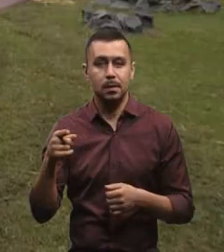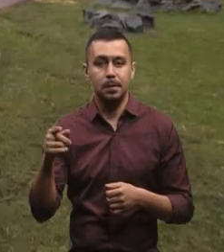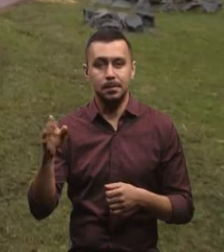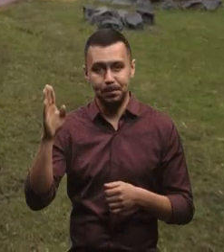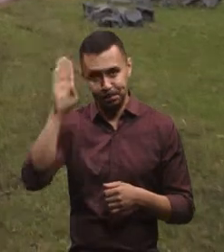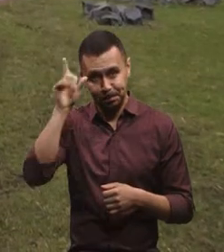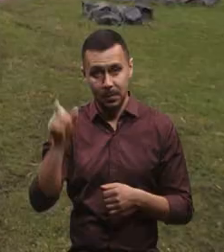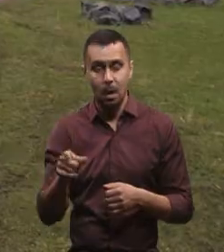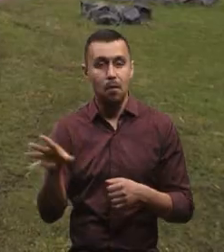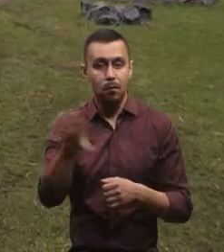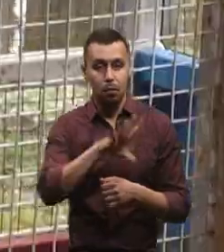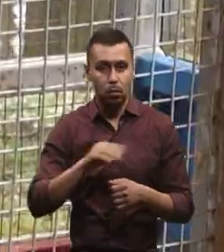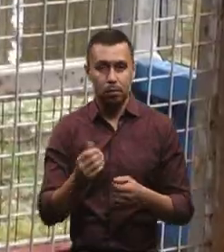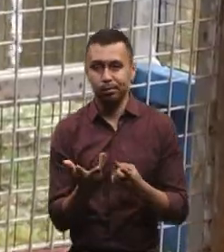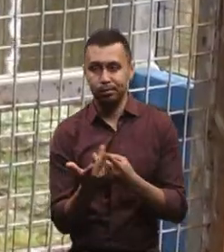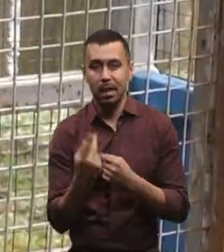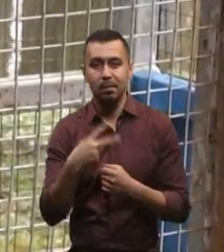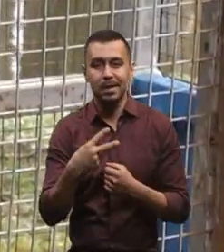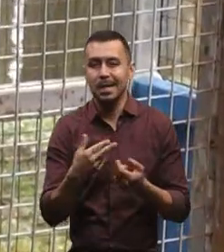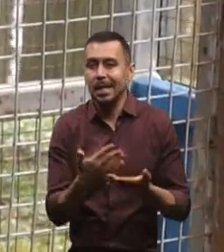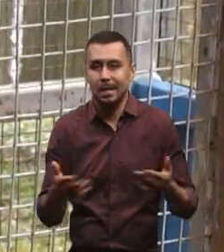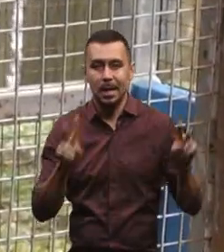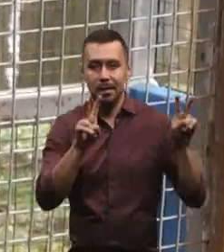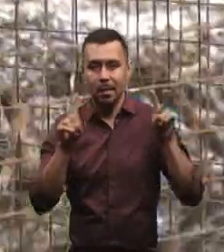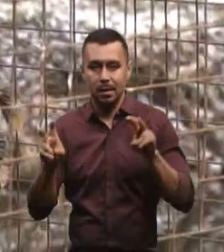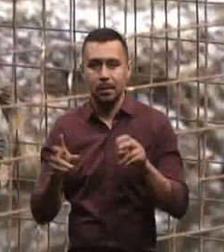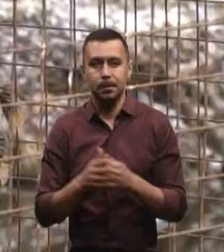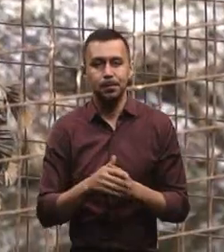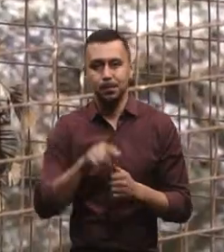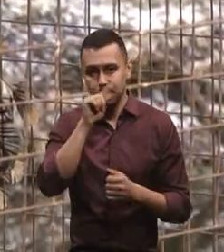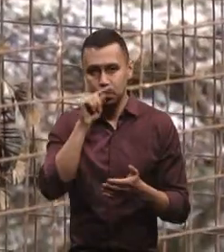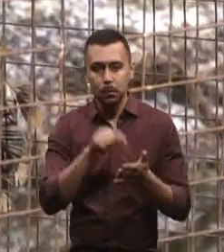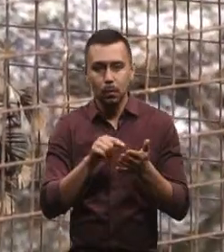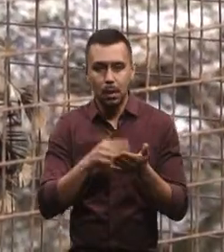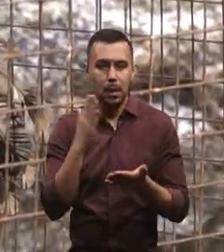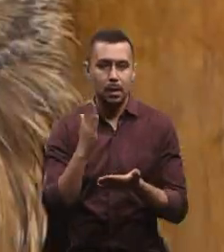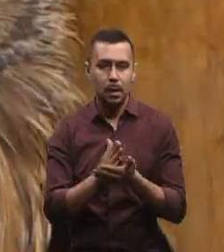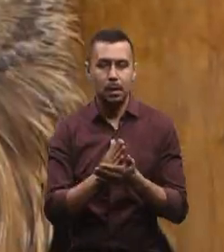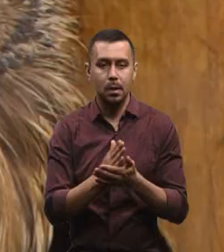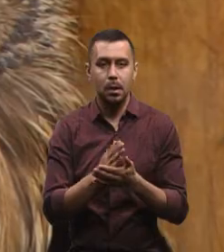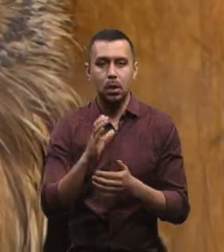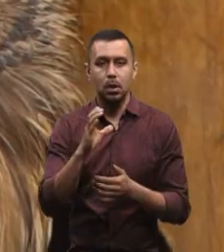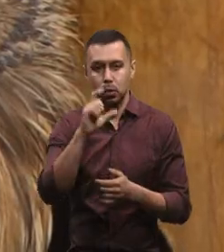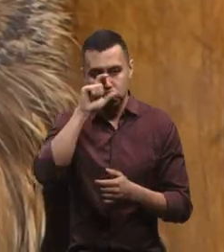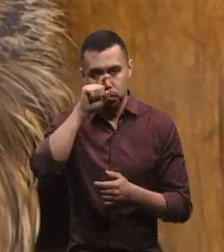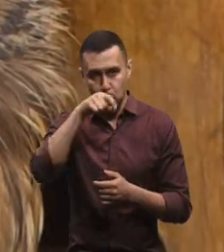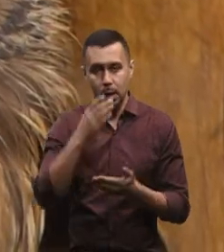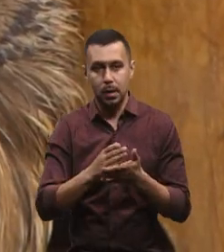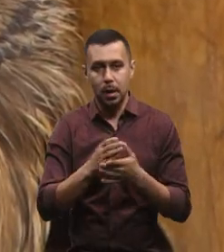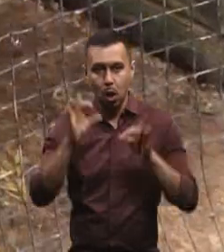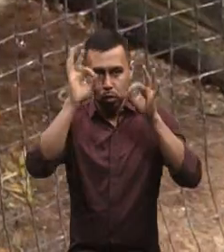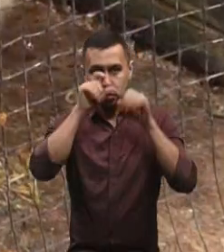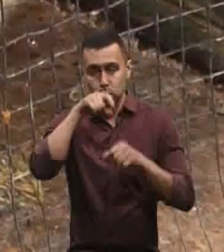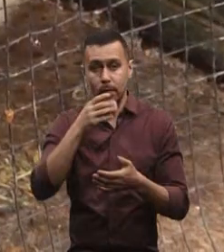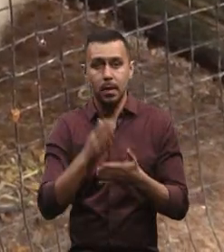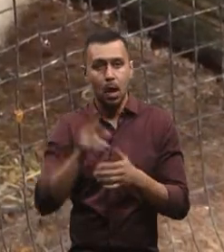всього у зоокуточку налічується 20 видів тварин. Крук у нас є, яструб, потім соколи є, сови,